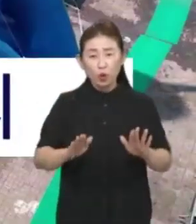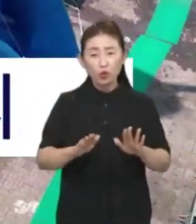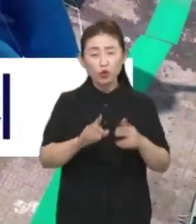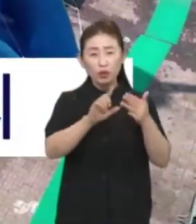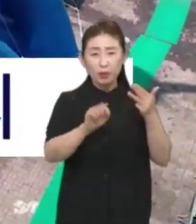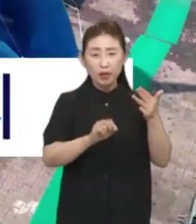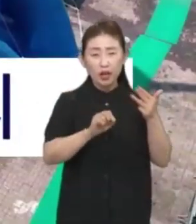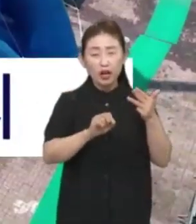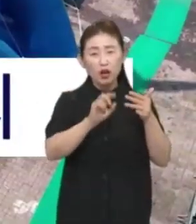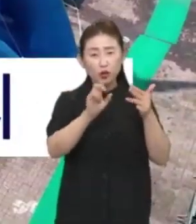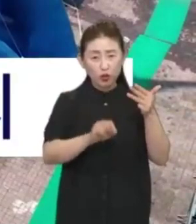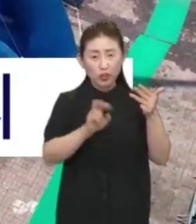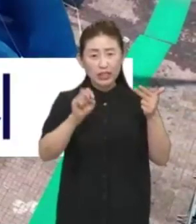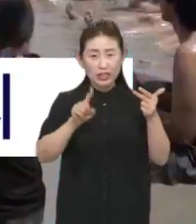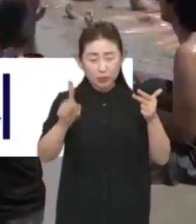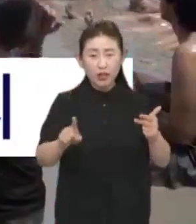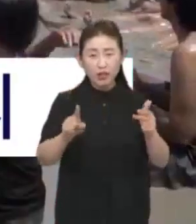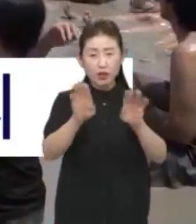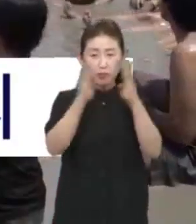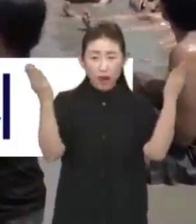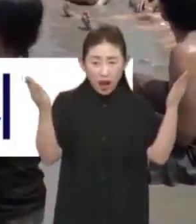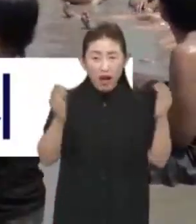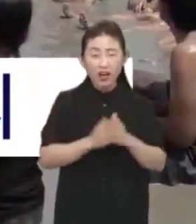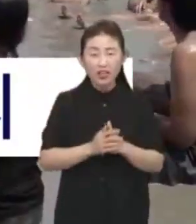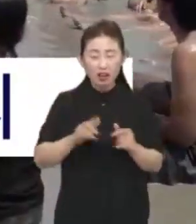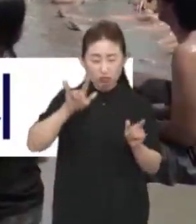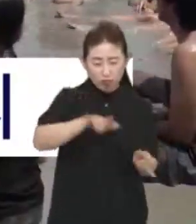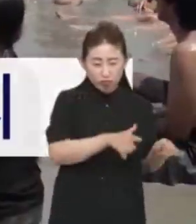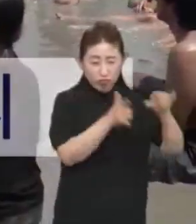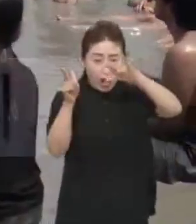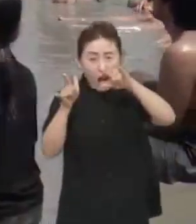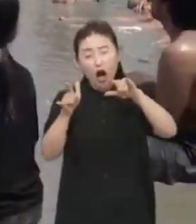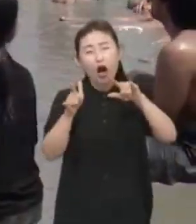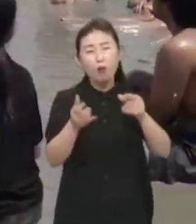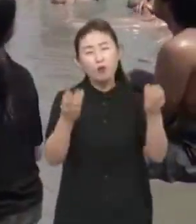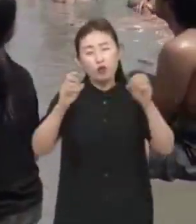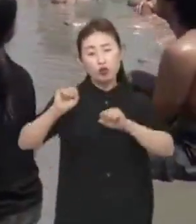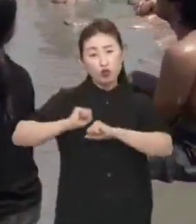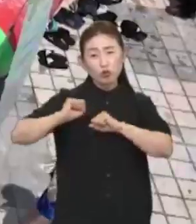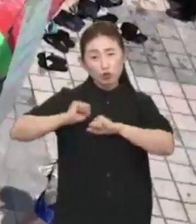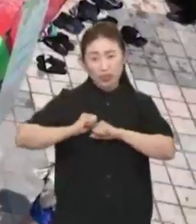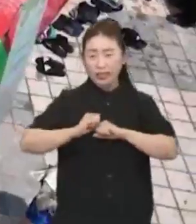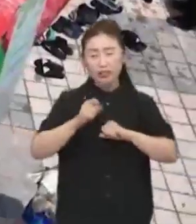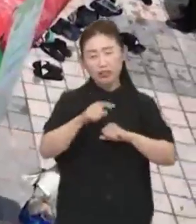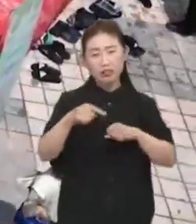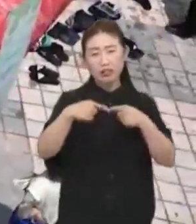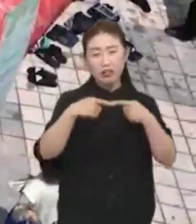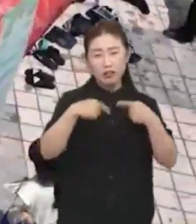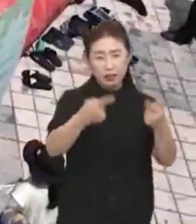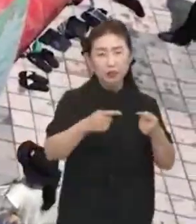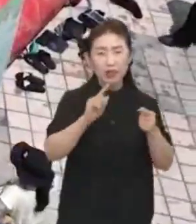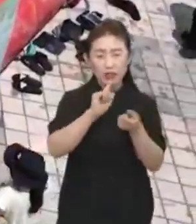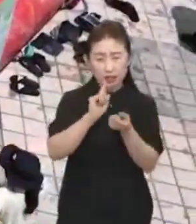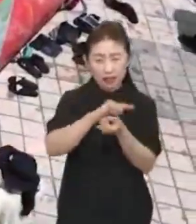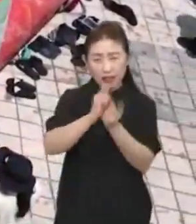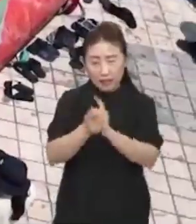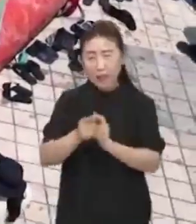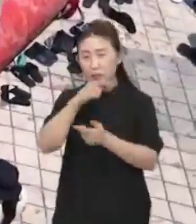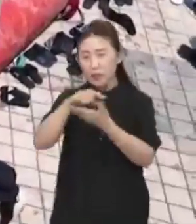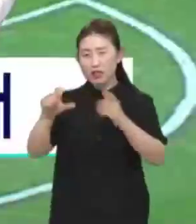22일 예정됐던 보령 머드축제 개막 블랙이글스 에어쇼는 공군이 수해 복구 지원에 나서며 취소했습니다.